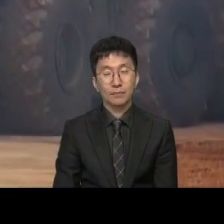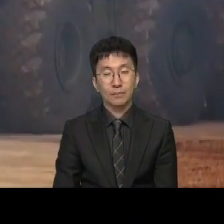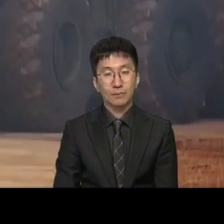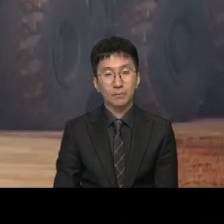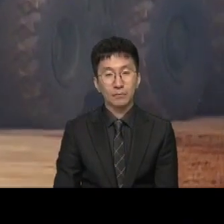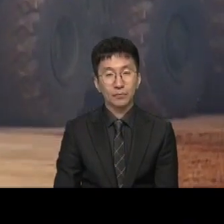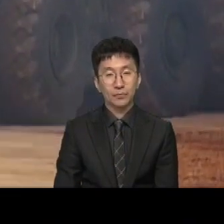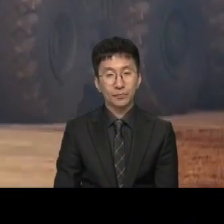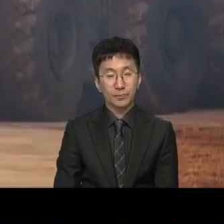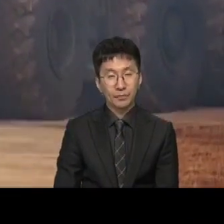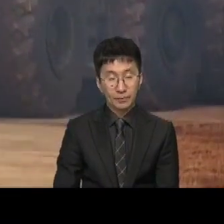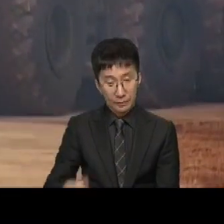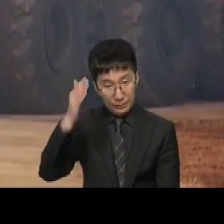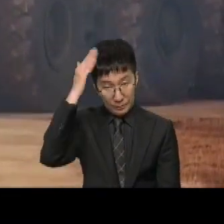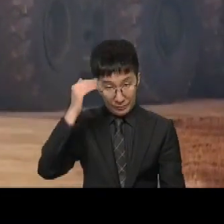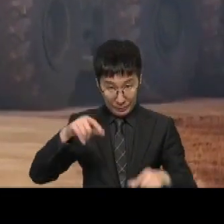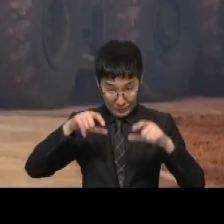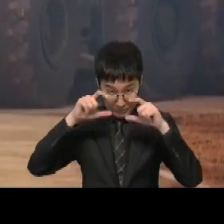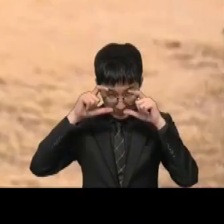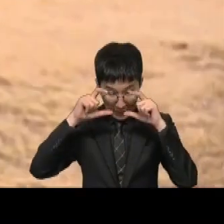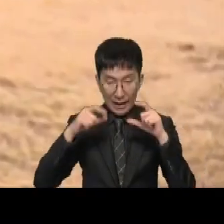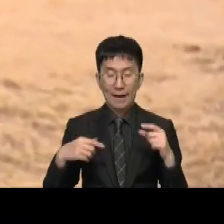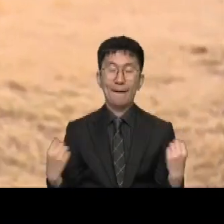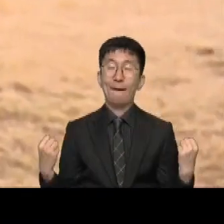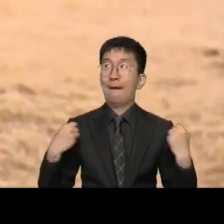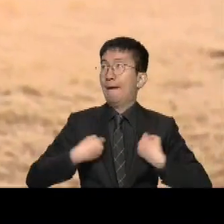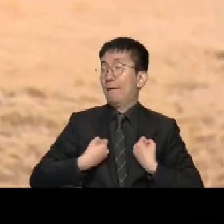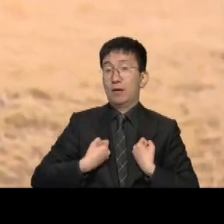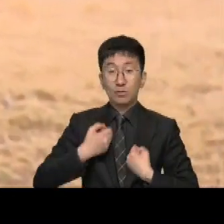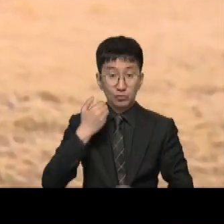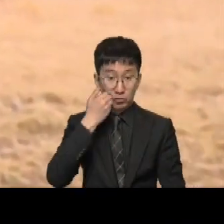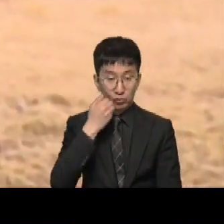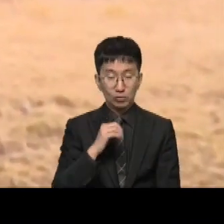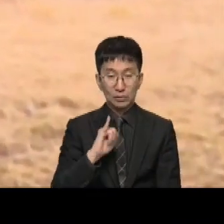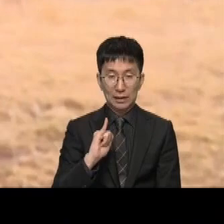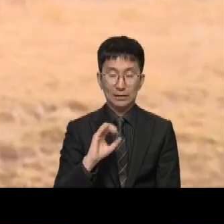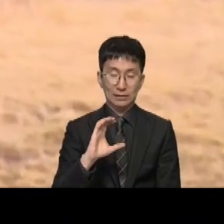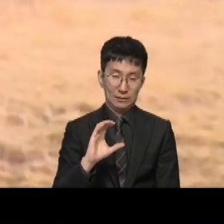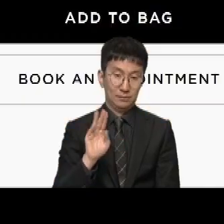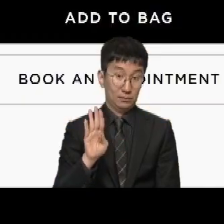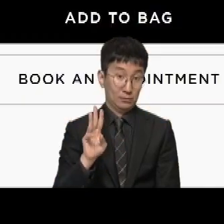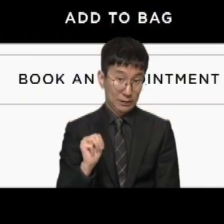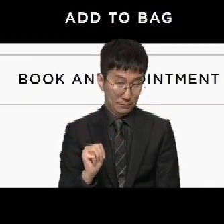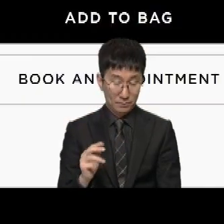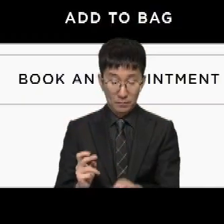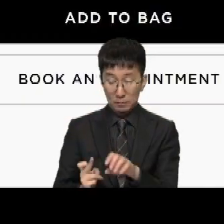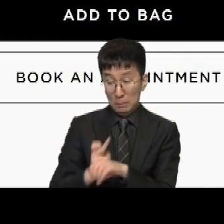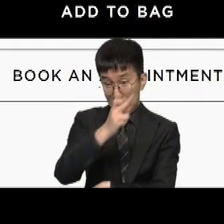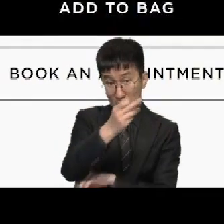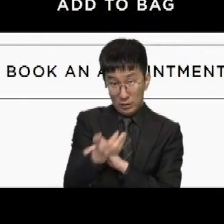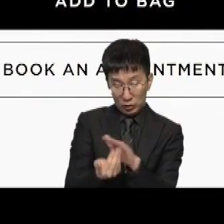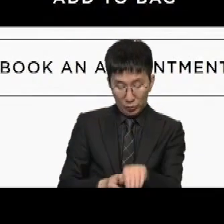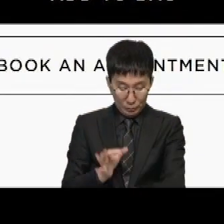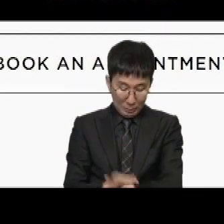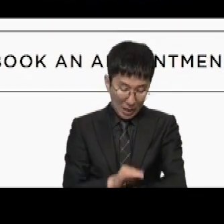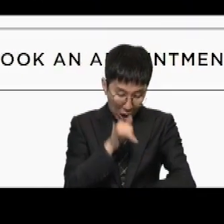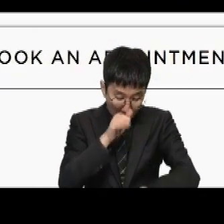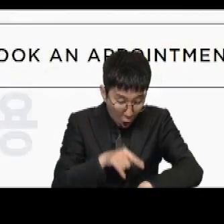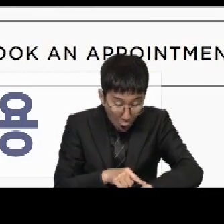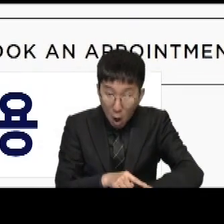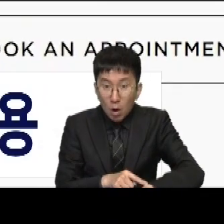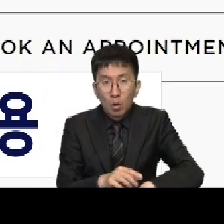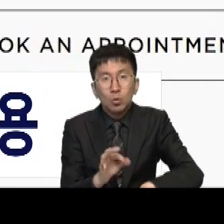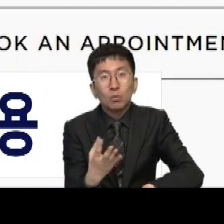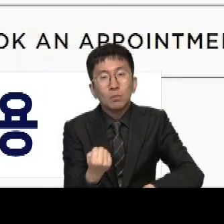가죽 재킷에 선글라스를 낀 북한 김정은 총비서가 ICBM 발사를 앞두고 쳐다보는 금색 시계, 1600만